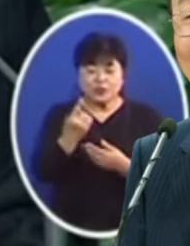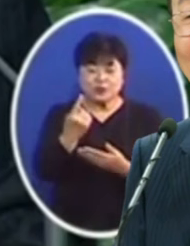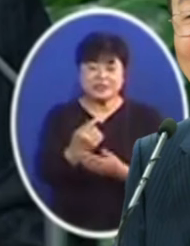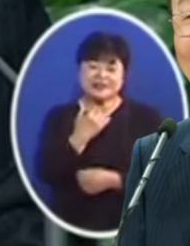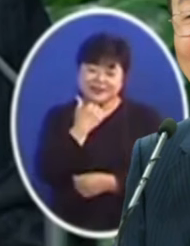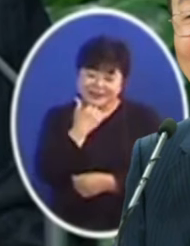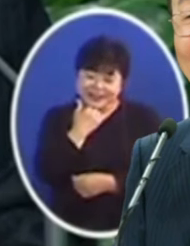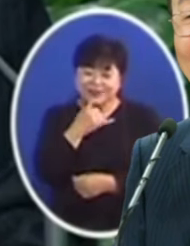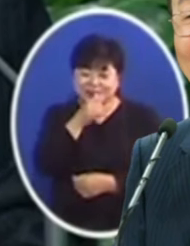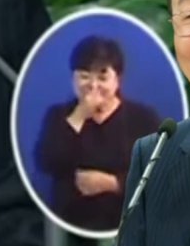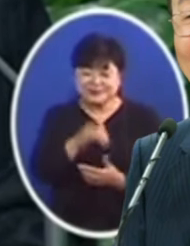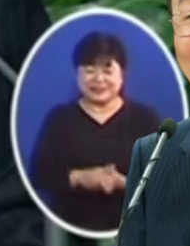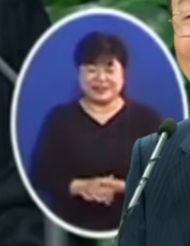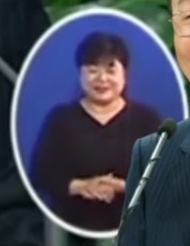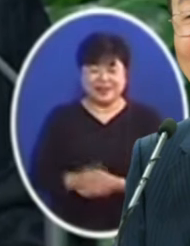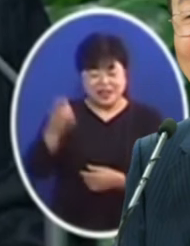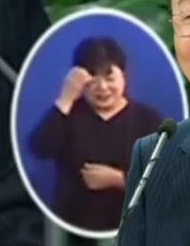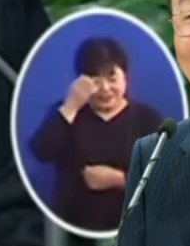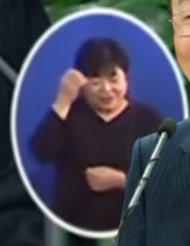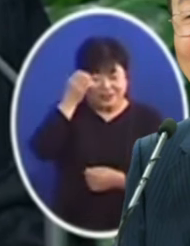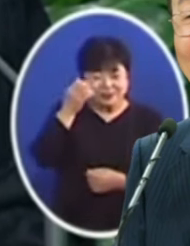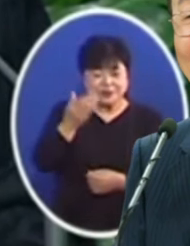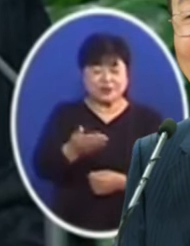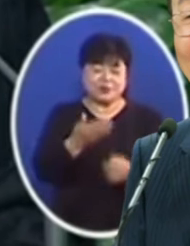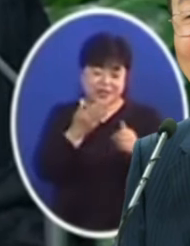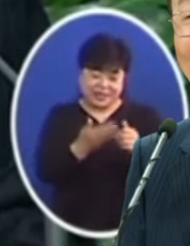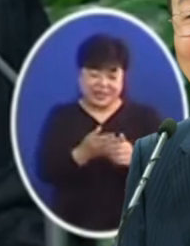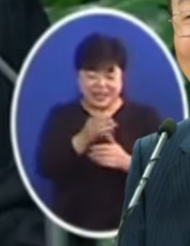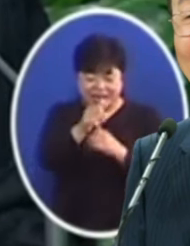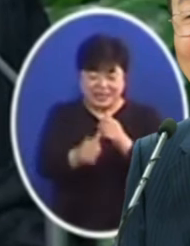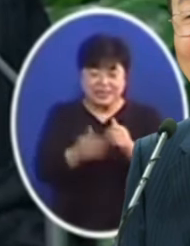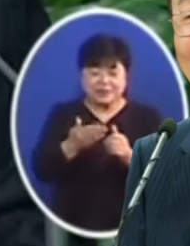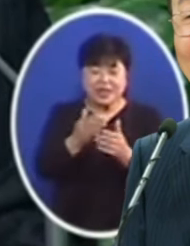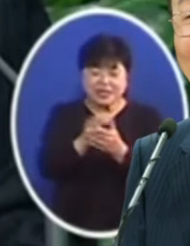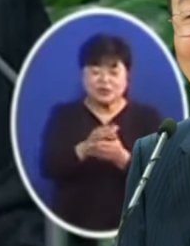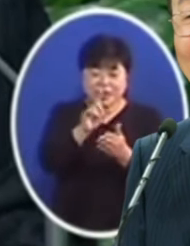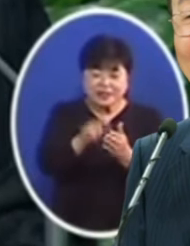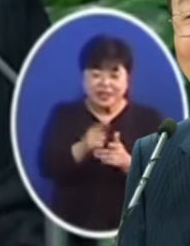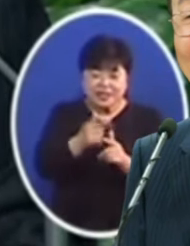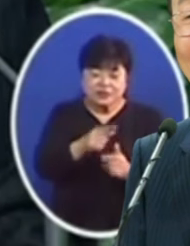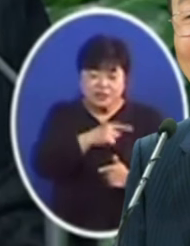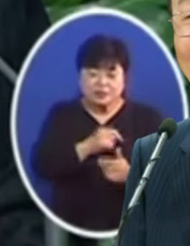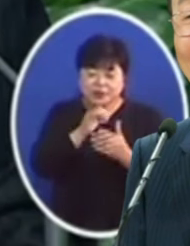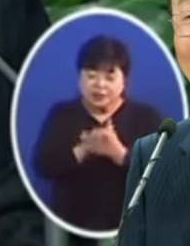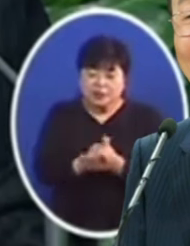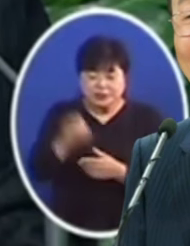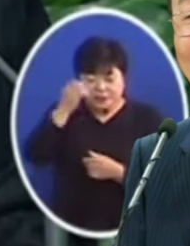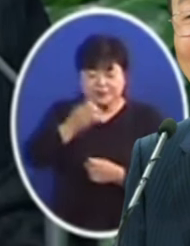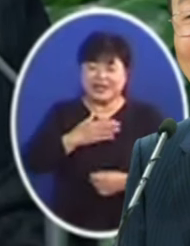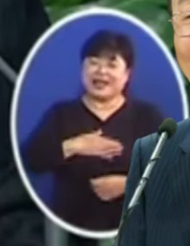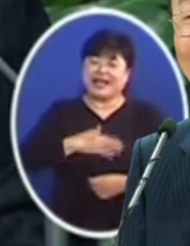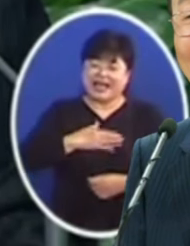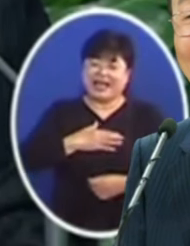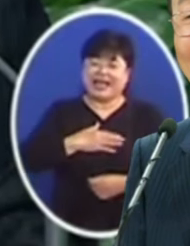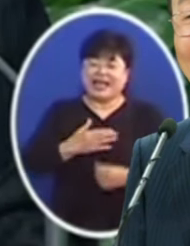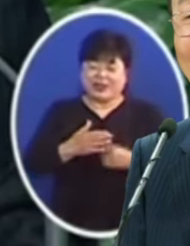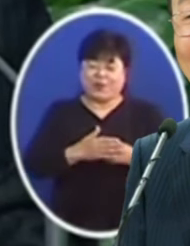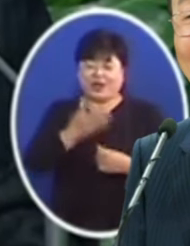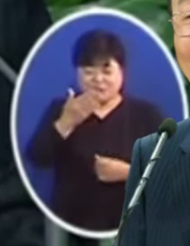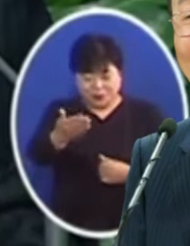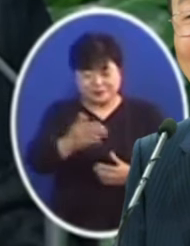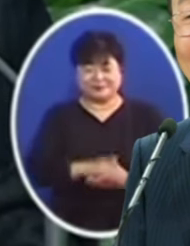기다리고 계신 것입니다. 성령은 여러분에게 하나님께 기도할 때 예수 이름으로 기도하면 성령이 알았어요, 내가